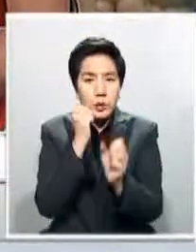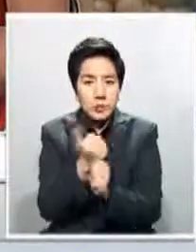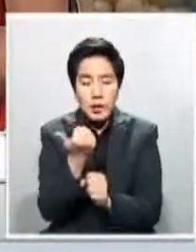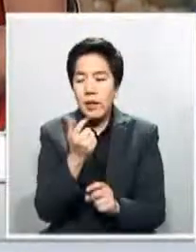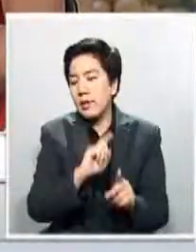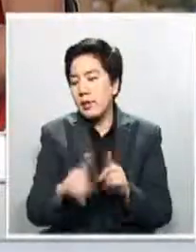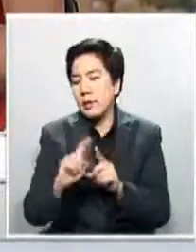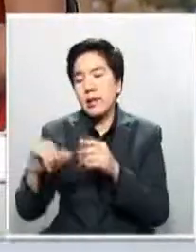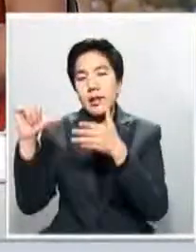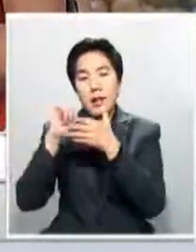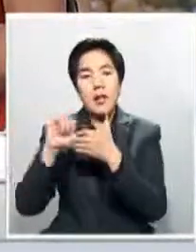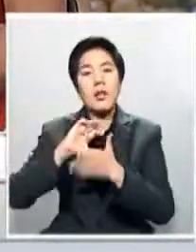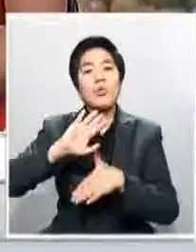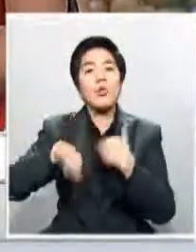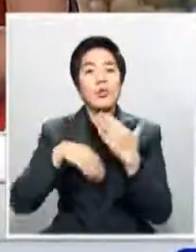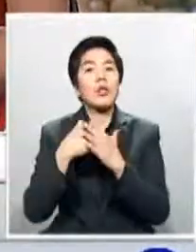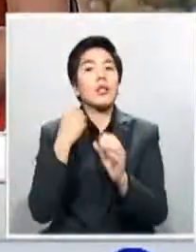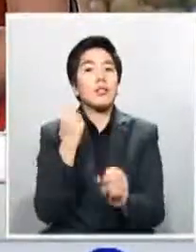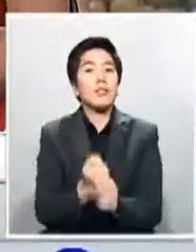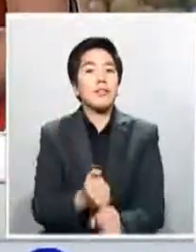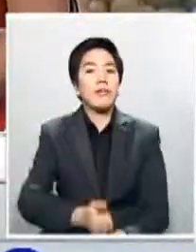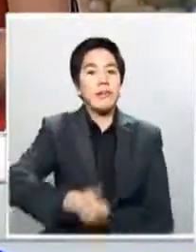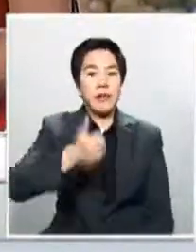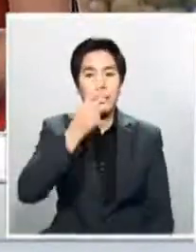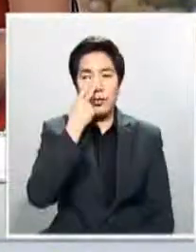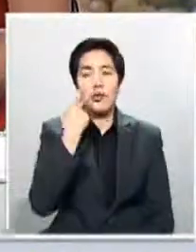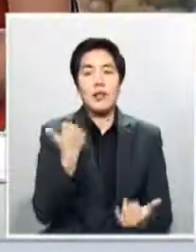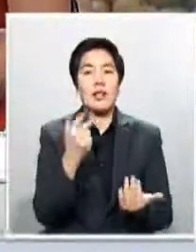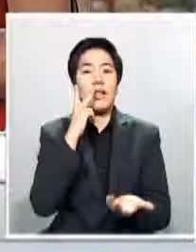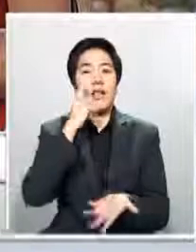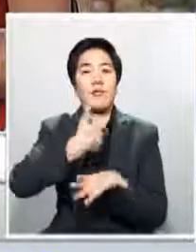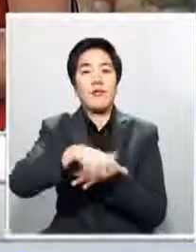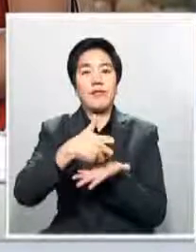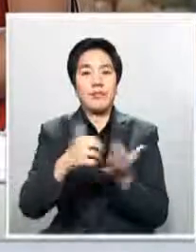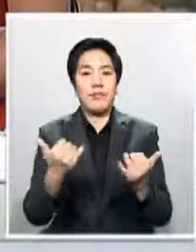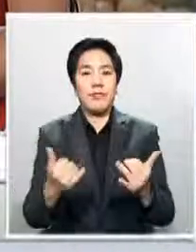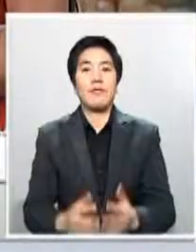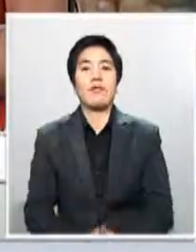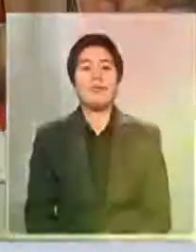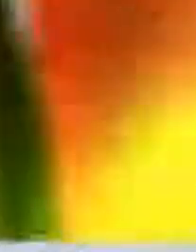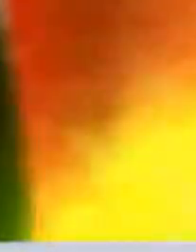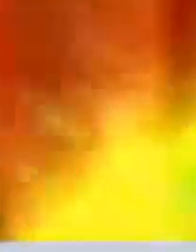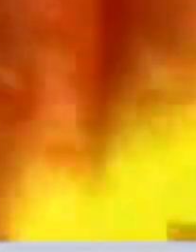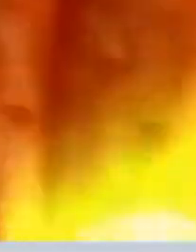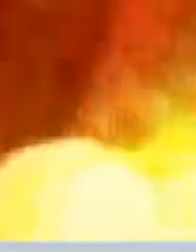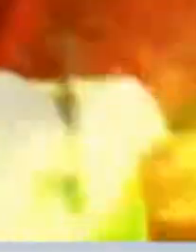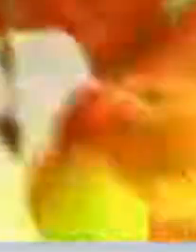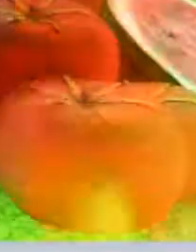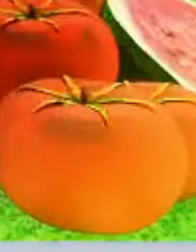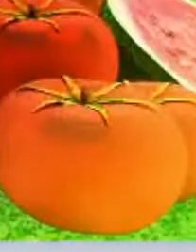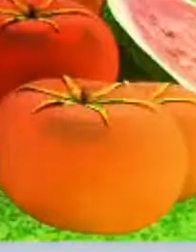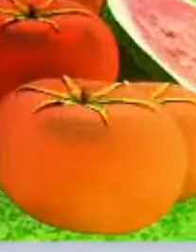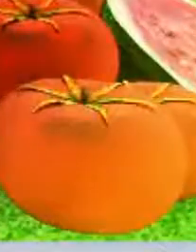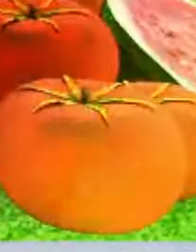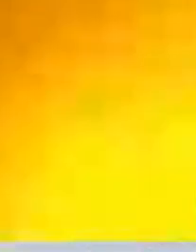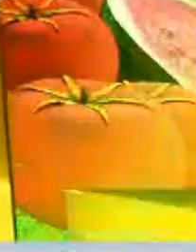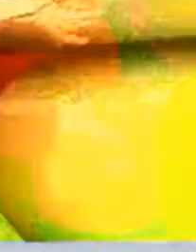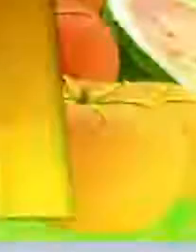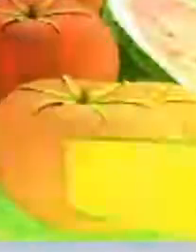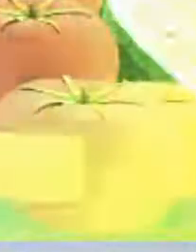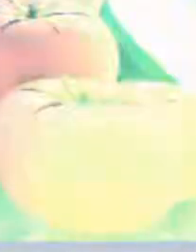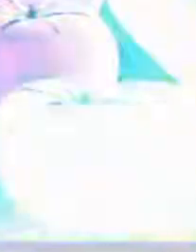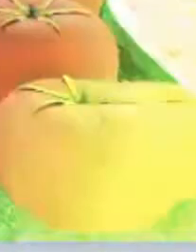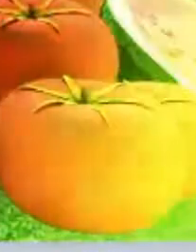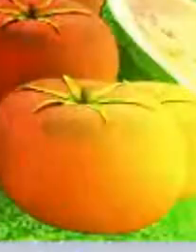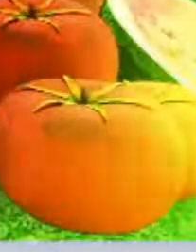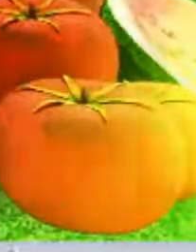นล้นอะไรไปคุยได้ทั้งนั้นแหละนะครับเอาไปติดตามในเคียงคู่รู้ค่ากับธกส.ครับ เคียงคู่รู้คุณค่าประชาชนไ